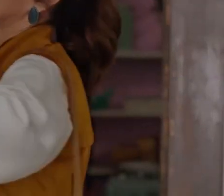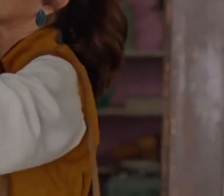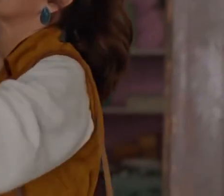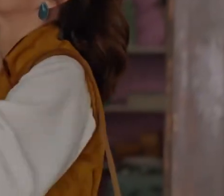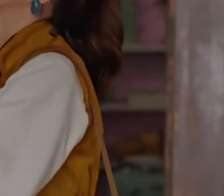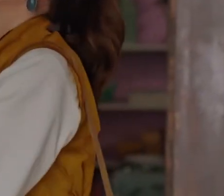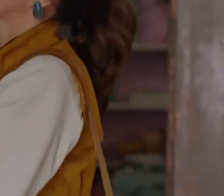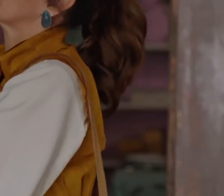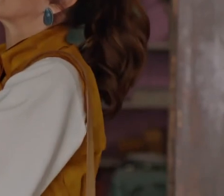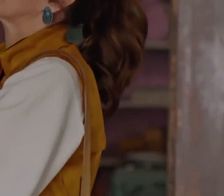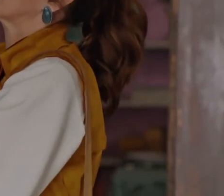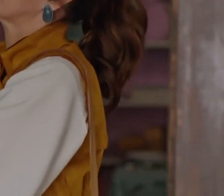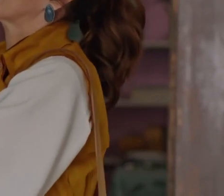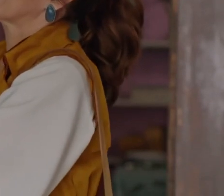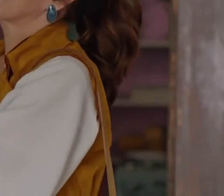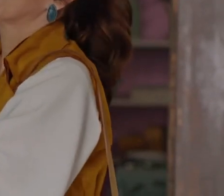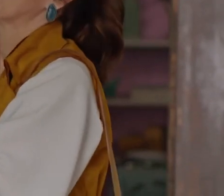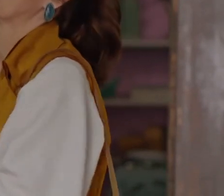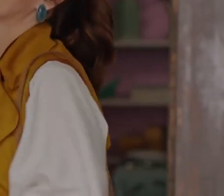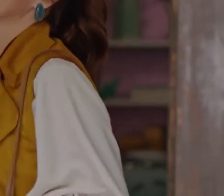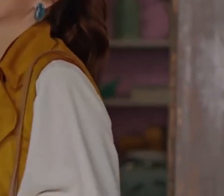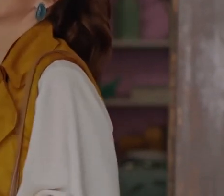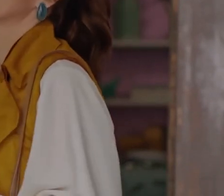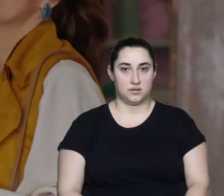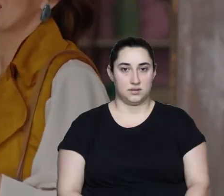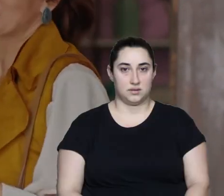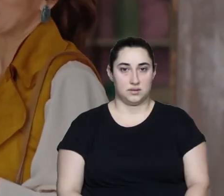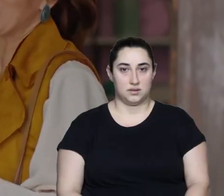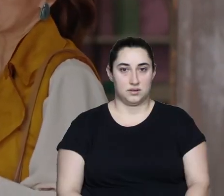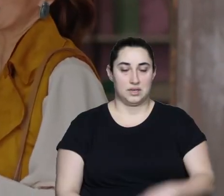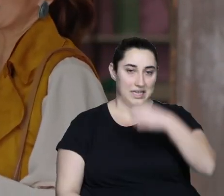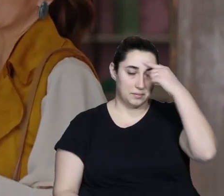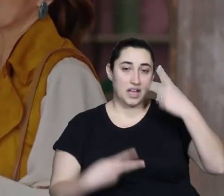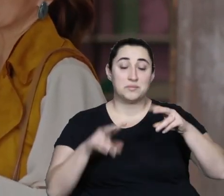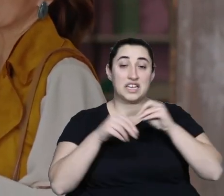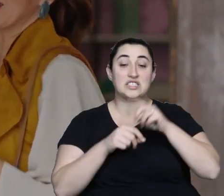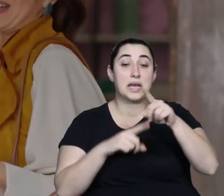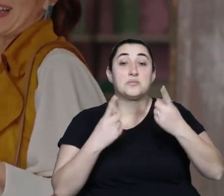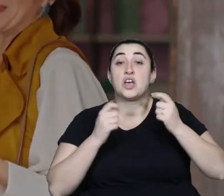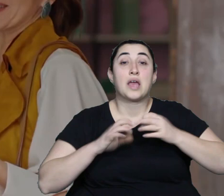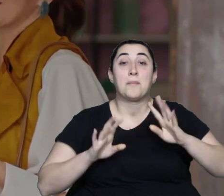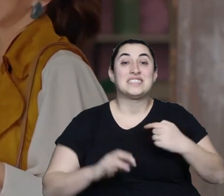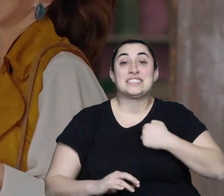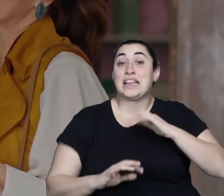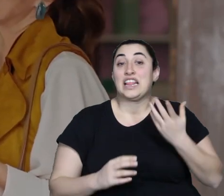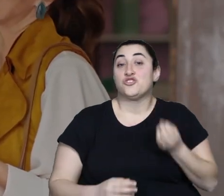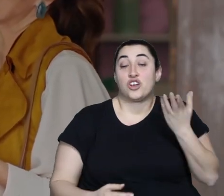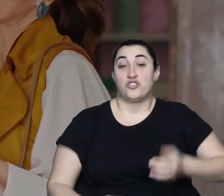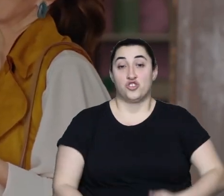bakıyor. Kapısını açtı, kapalı yazısını açık olarak değiştirdi. Bahtını açmak için sen bir şey yapmazsan ne dileyebilirsin